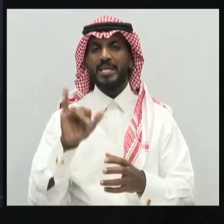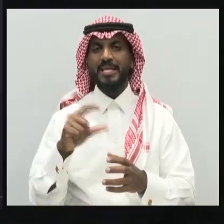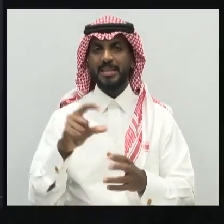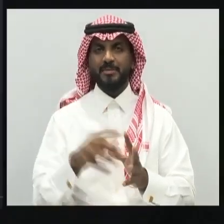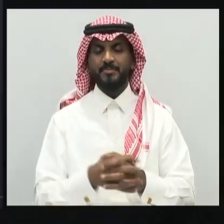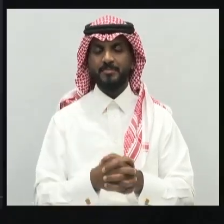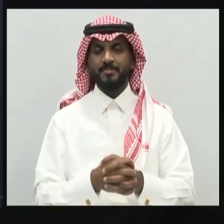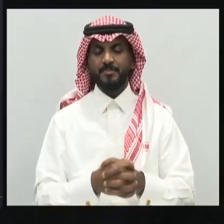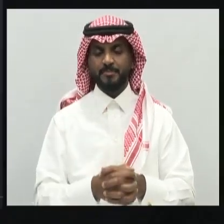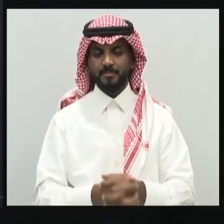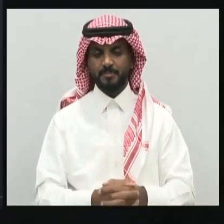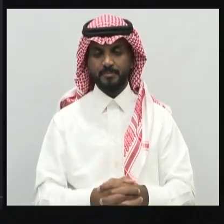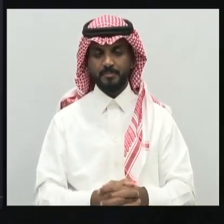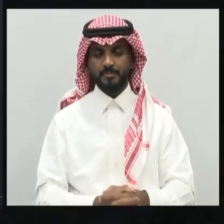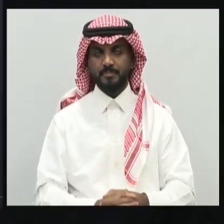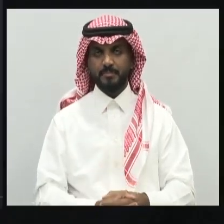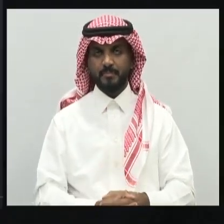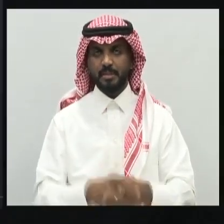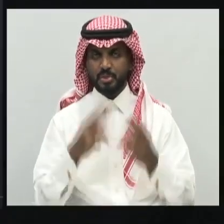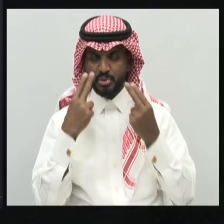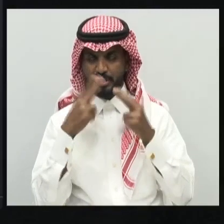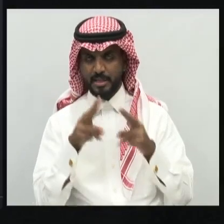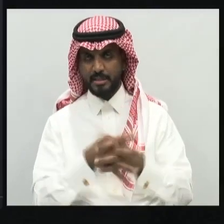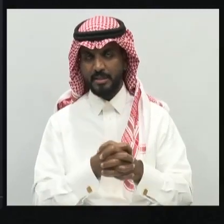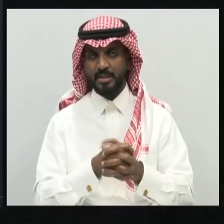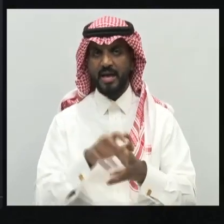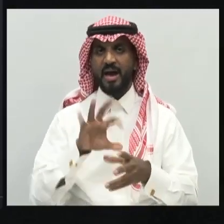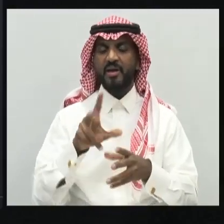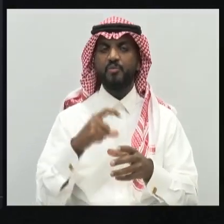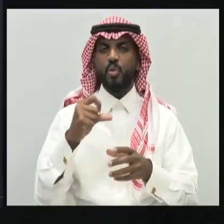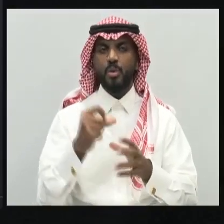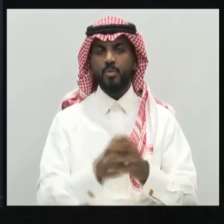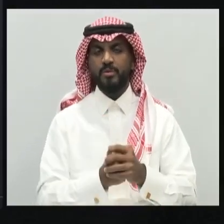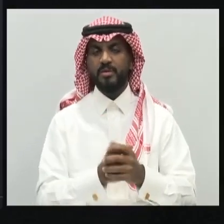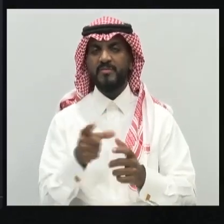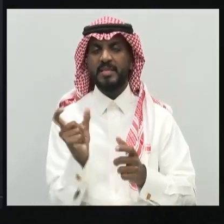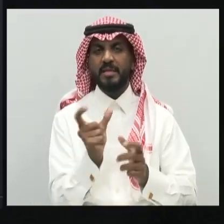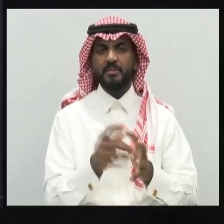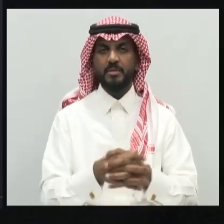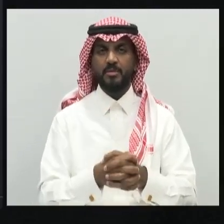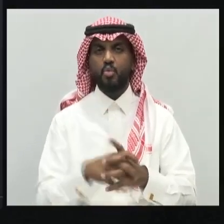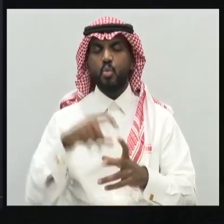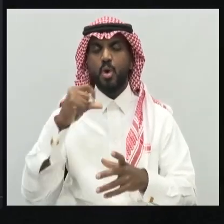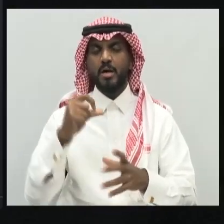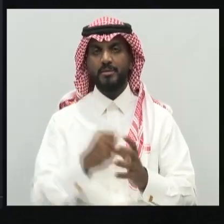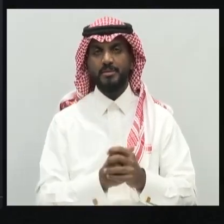انا وليد شاهد حرفنا حرف الواو في هذه الكلمه